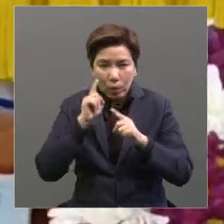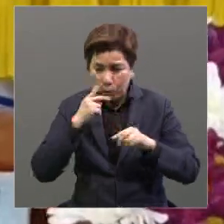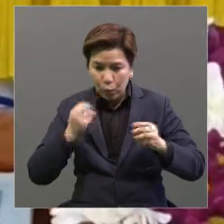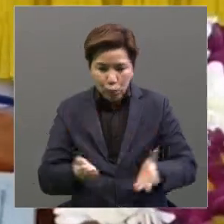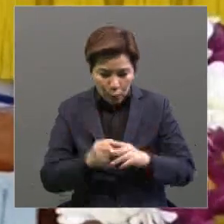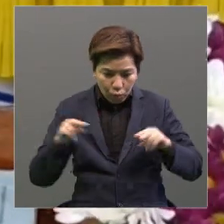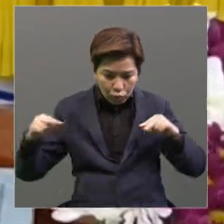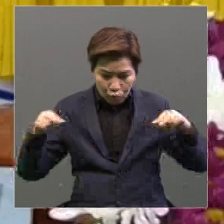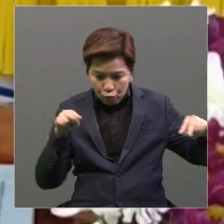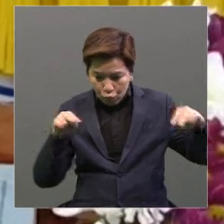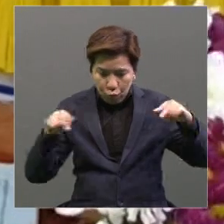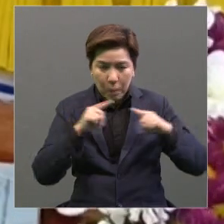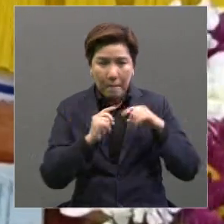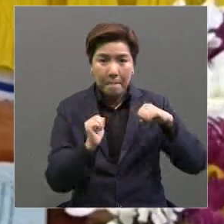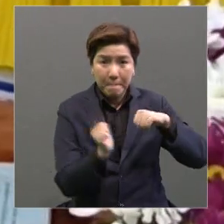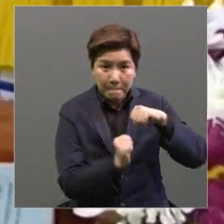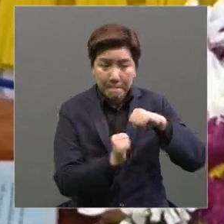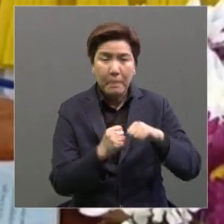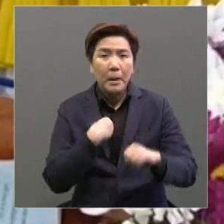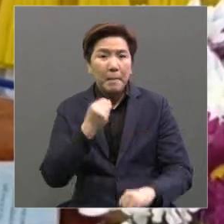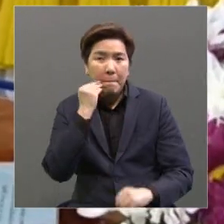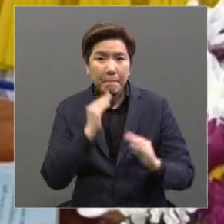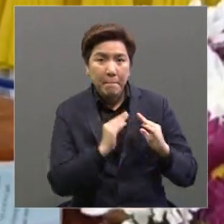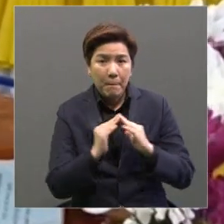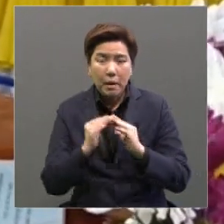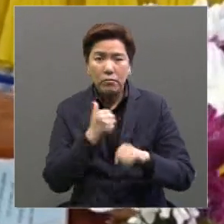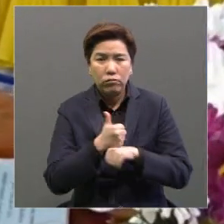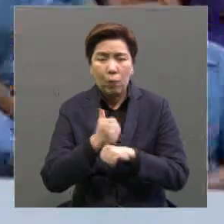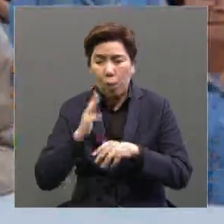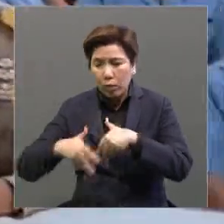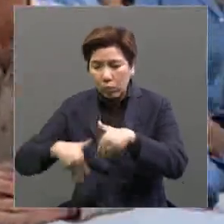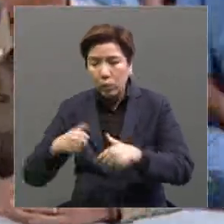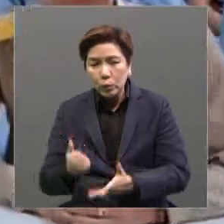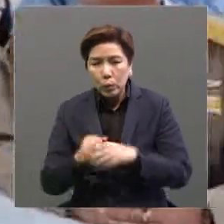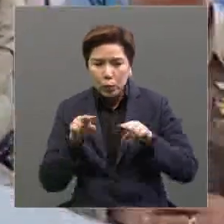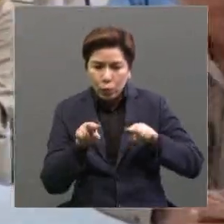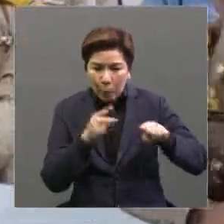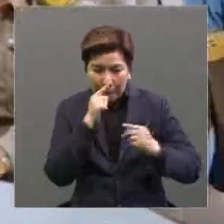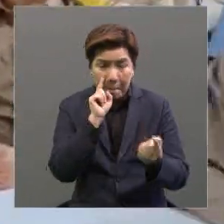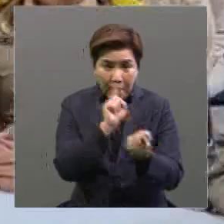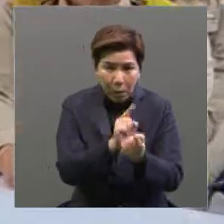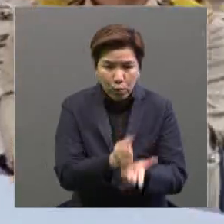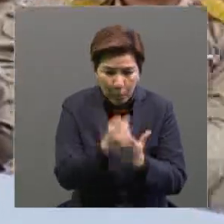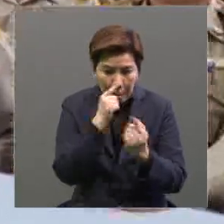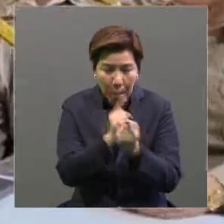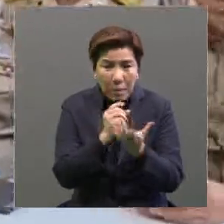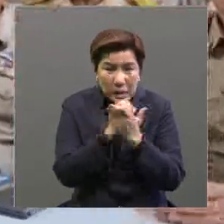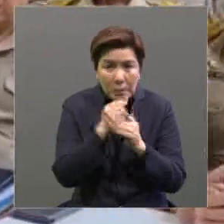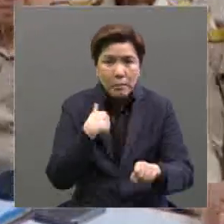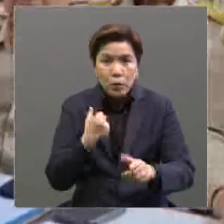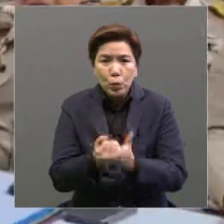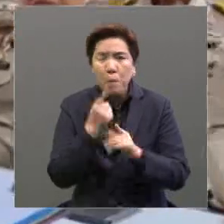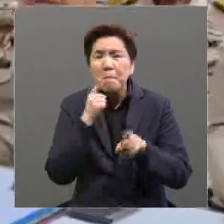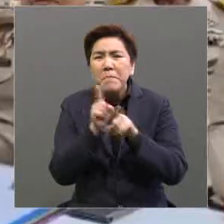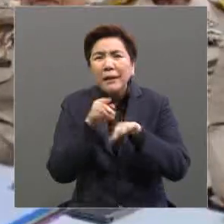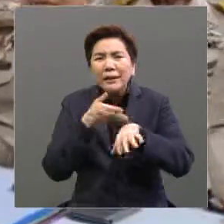ะรดก็คือขอให้กำนันผู้ใหญ่บ้านรวมไปถึงชาวบ้านช่วยกันเป็นหูเป็นตาให้กับเจ้าหน้าที่คือช่วยกันสอดส่องดูแลเหมือนกับตา